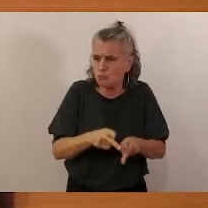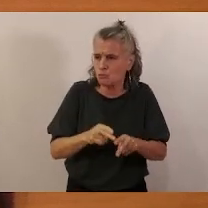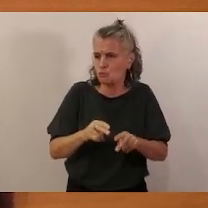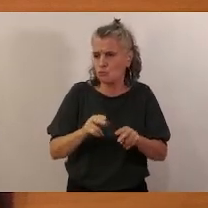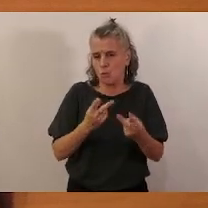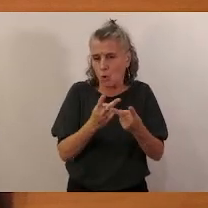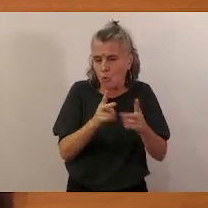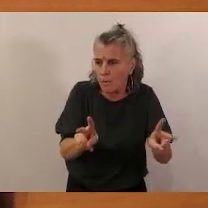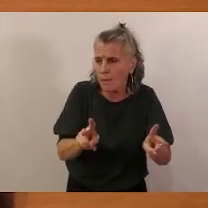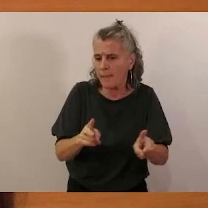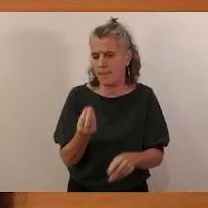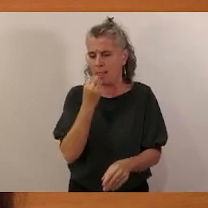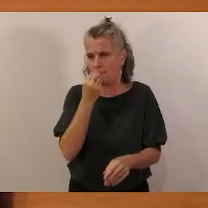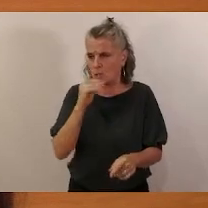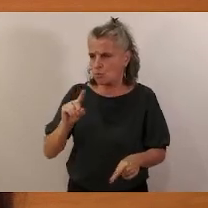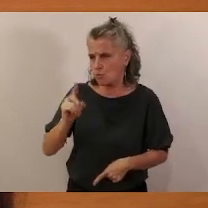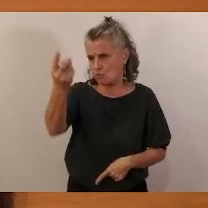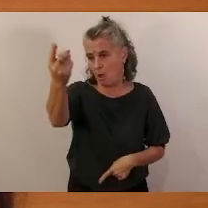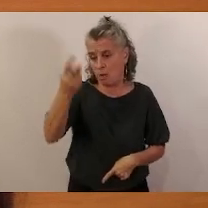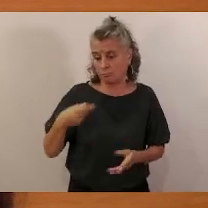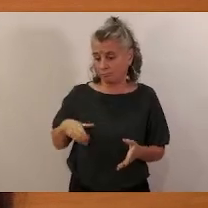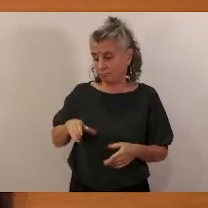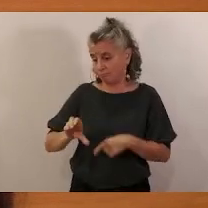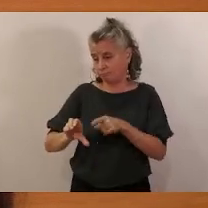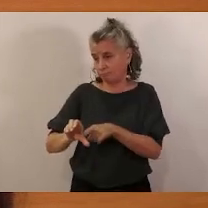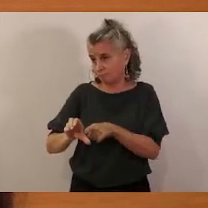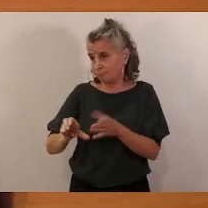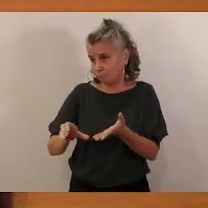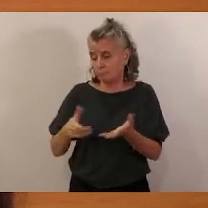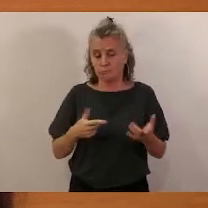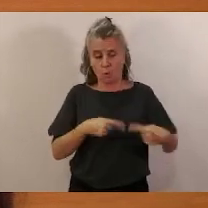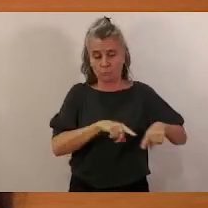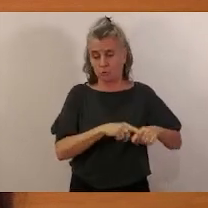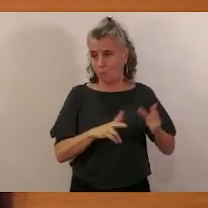durable. La commission a donné un avis favorable.